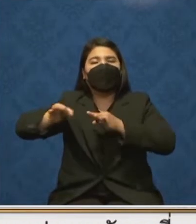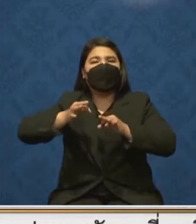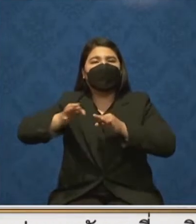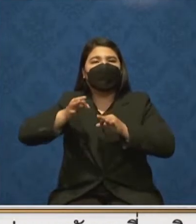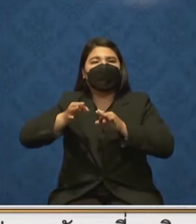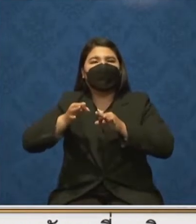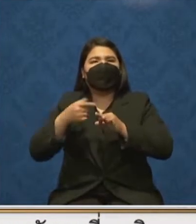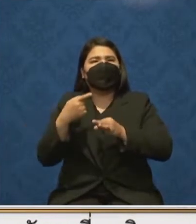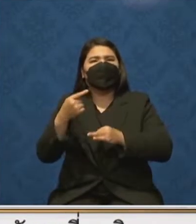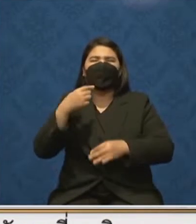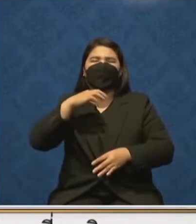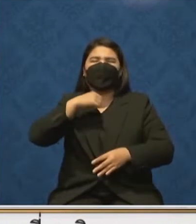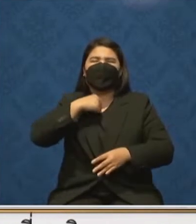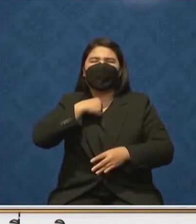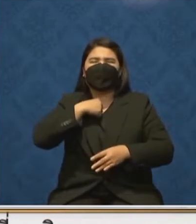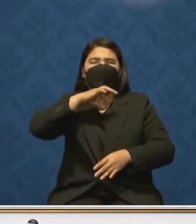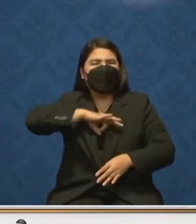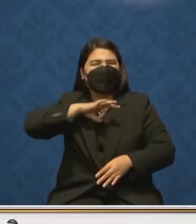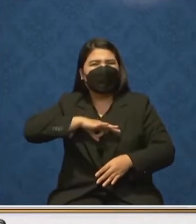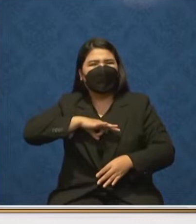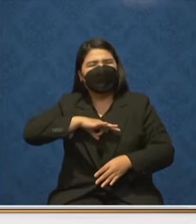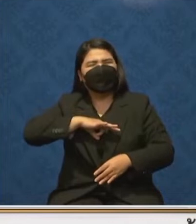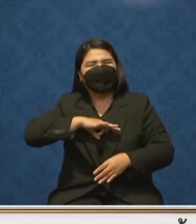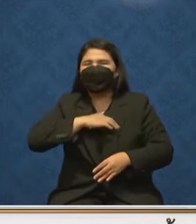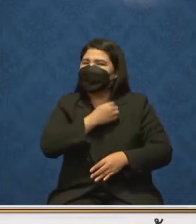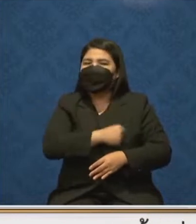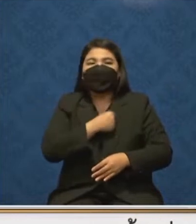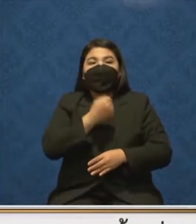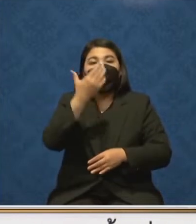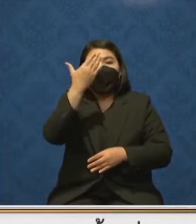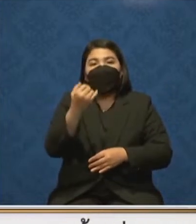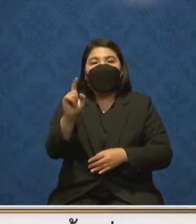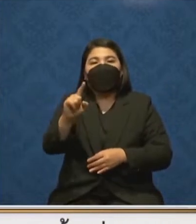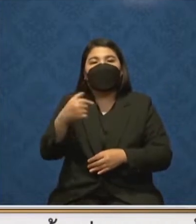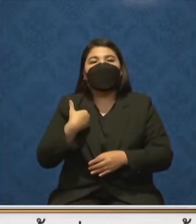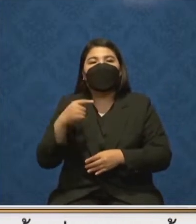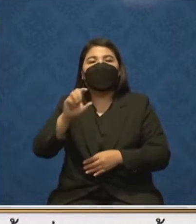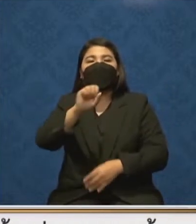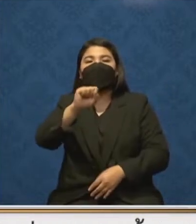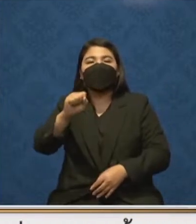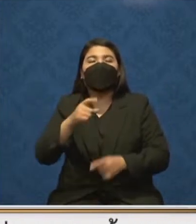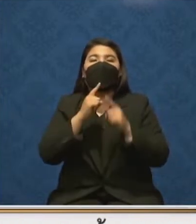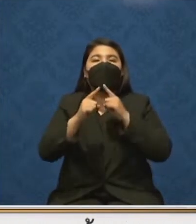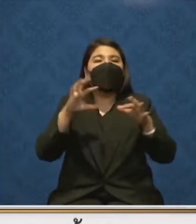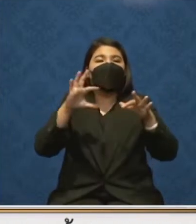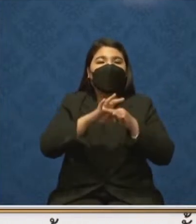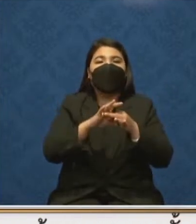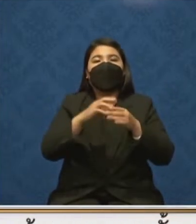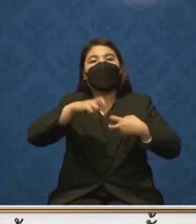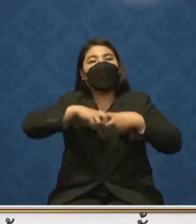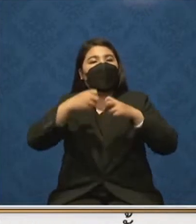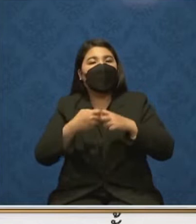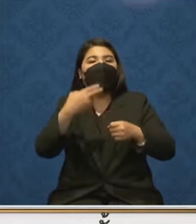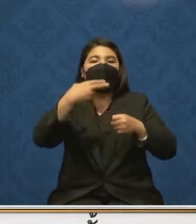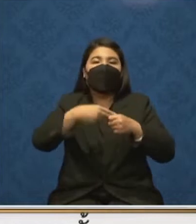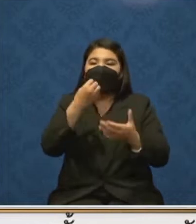ต้ผิดหวังค่ะเพราว่าหลIGHT ๆ เรื่อง ที่สอสอ พูดกัน ไมวจะเป็ปัญหาค่าข้างชีบของงน้